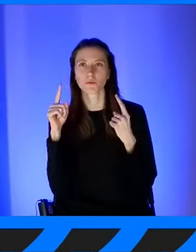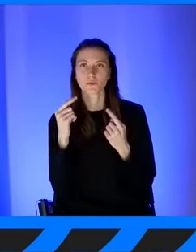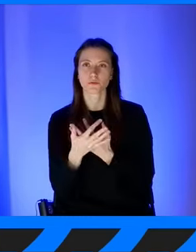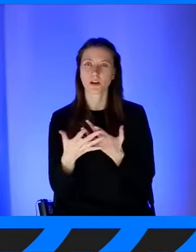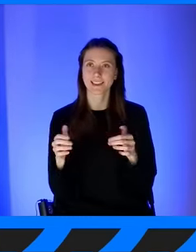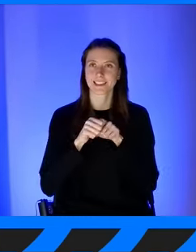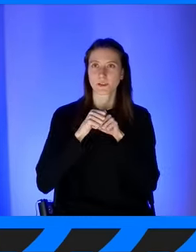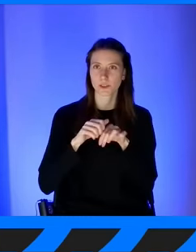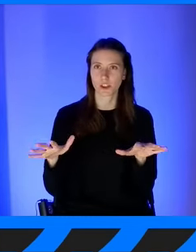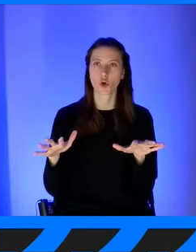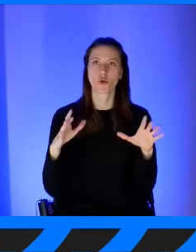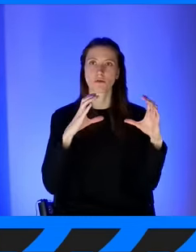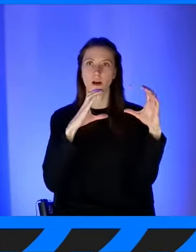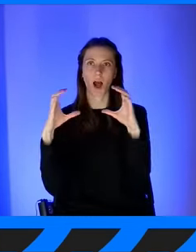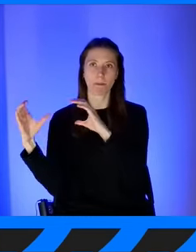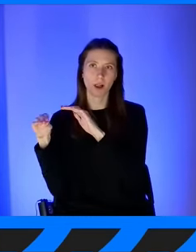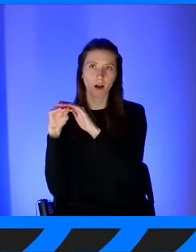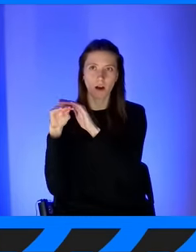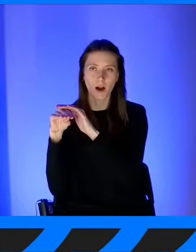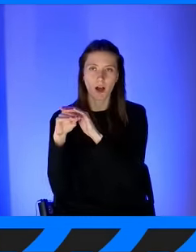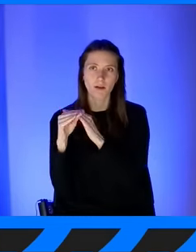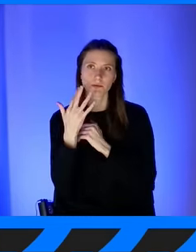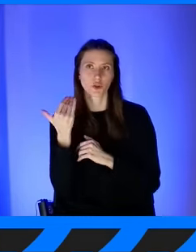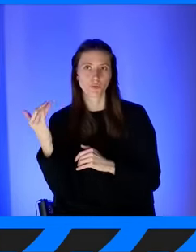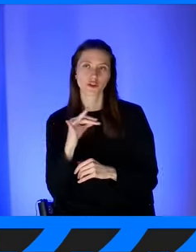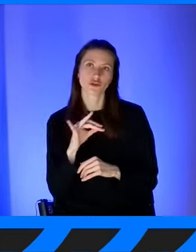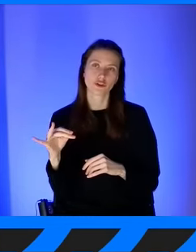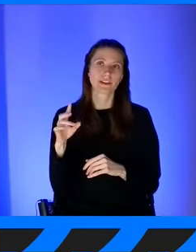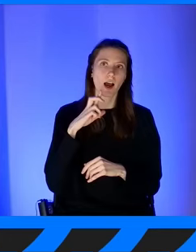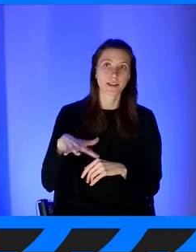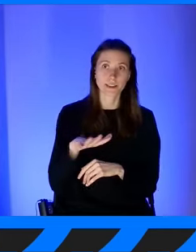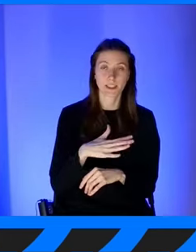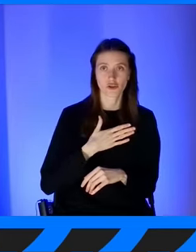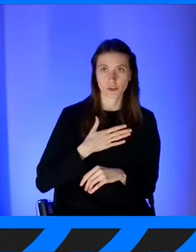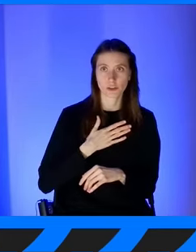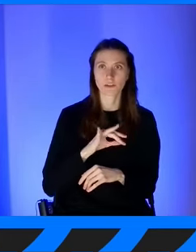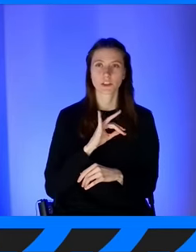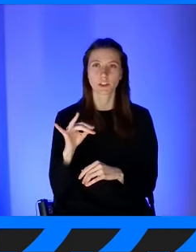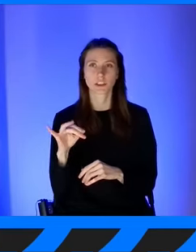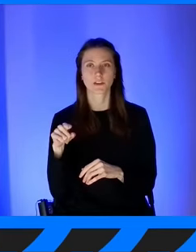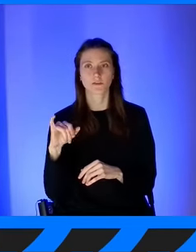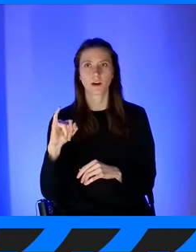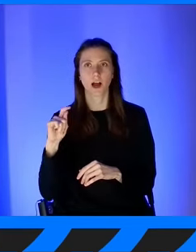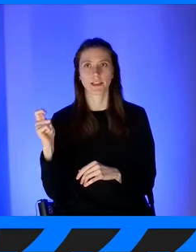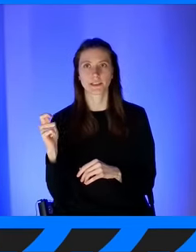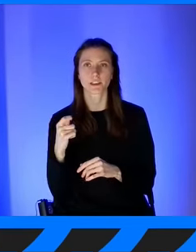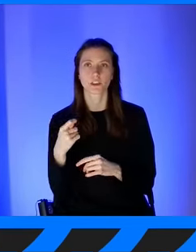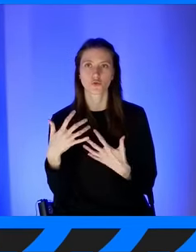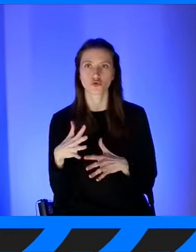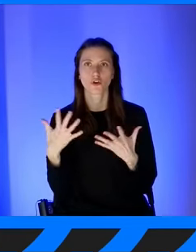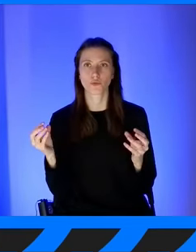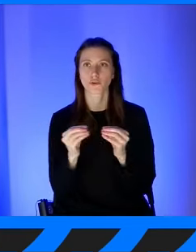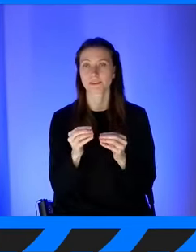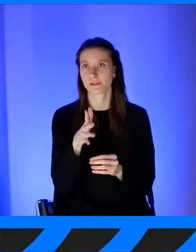распределённых облаках зарубежных и там отечественных вот ну и вти уже более 10 лет занимался разработкой на Java